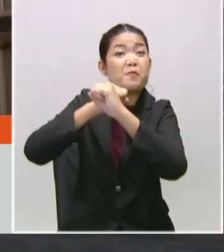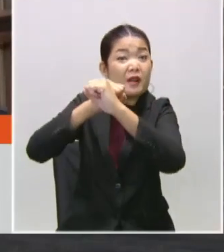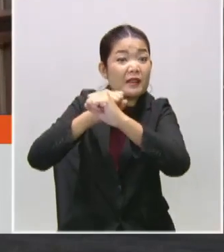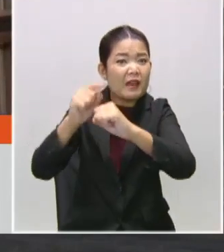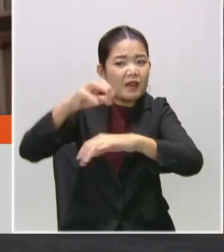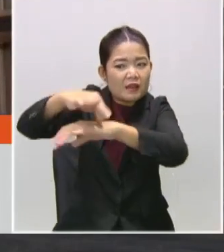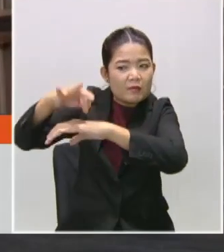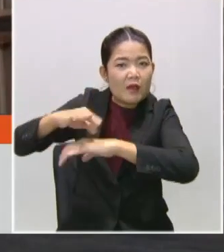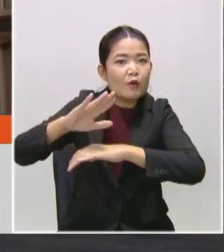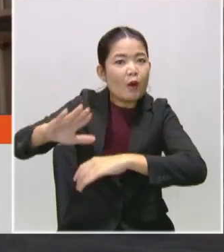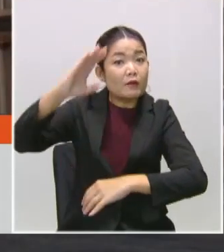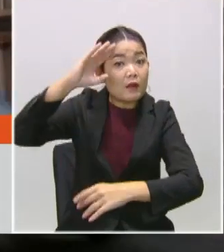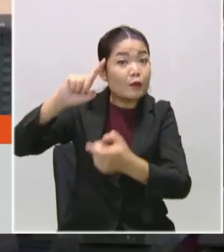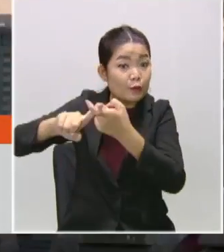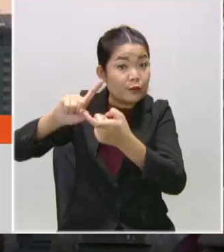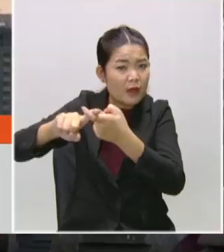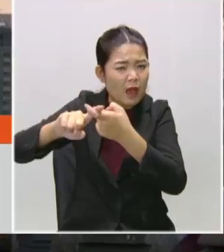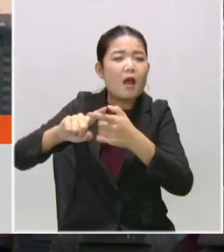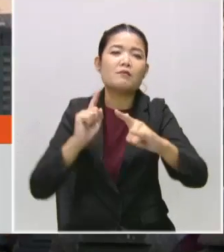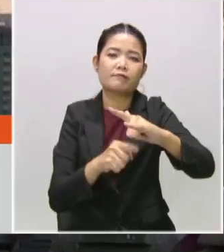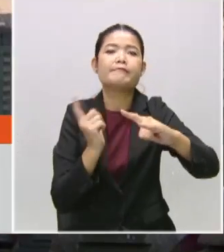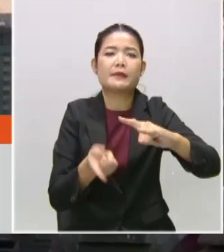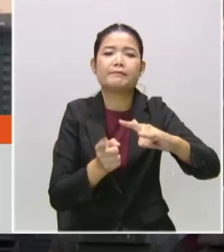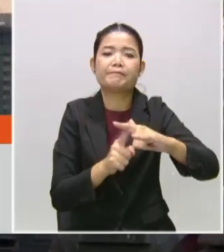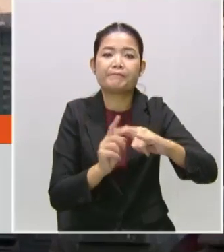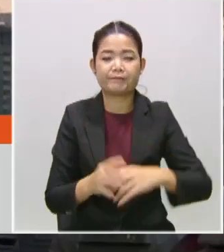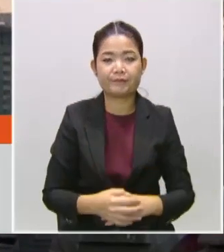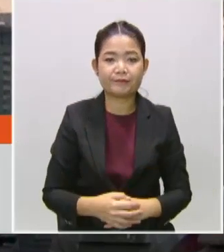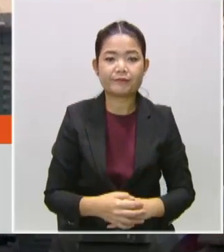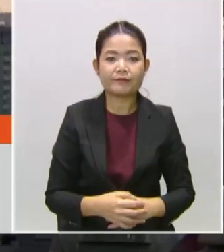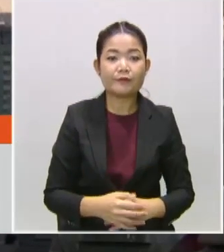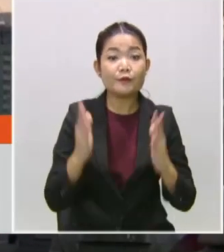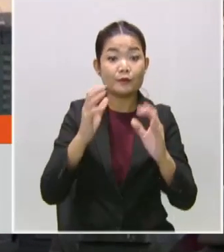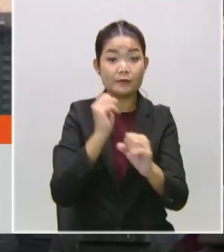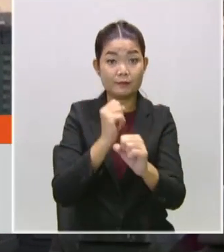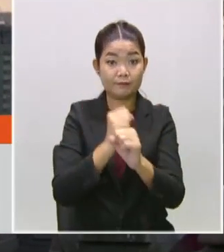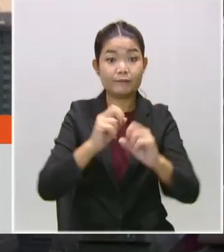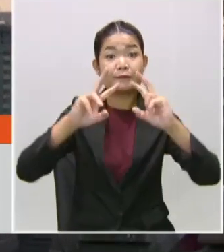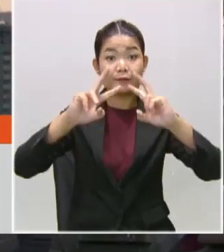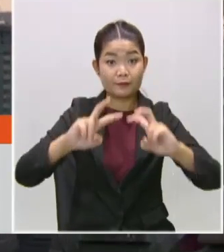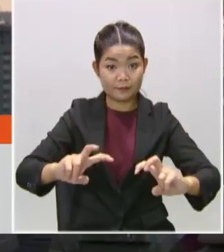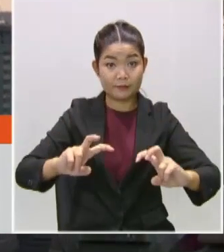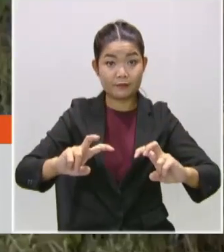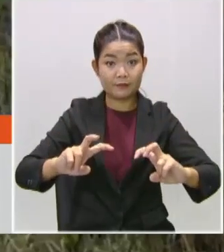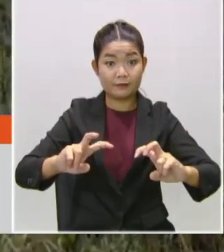ตำแหน่งที่ตั้งของกองทัพรัสเซียในยูเครนก็เป็นรุ่นนี้แหละค่ะจัสตินบรองนักวิจัยของ